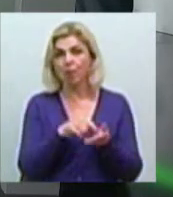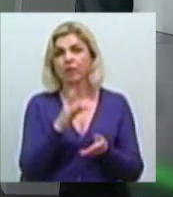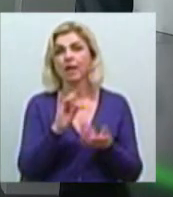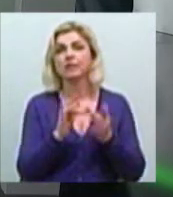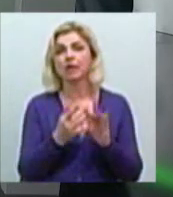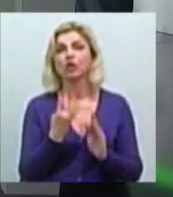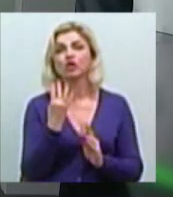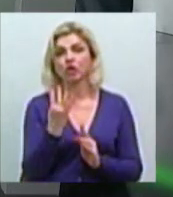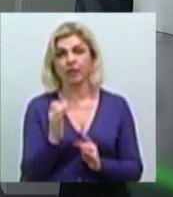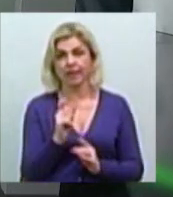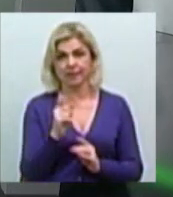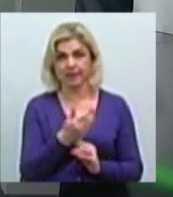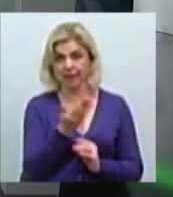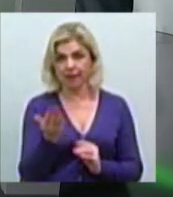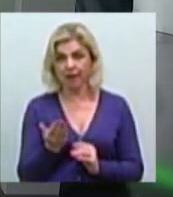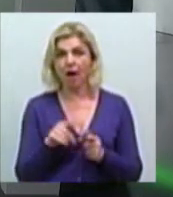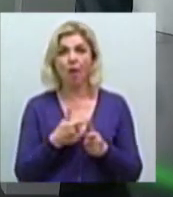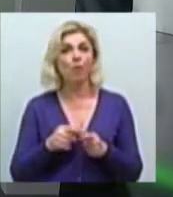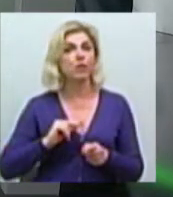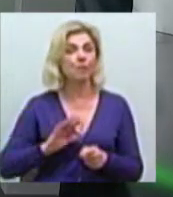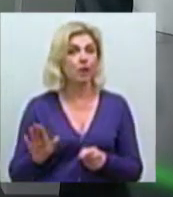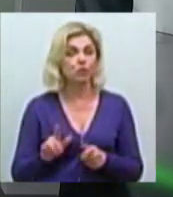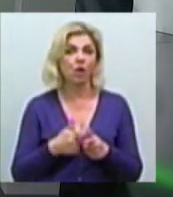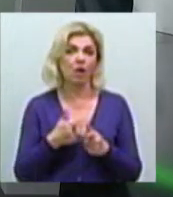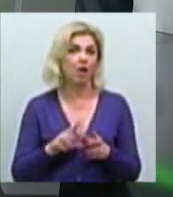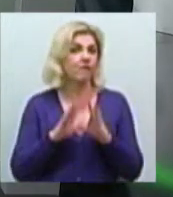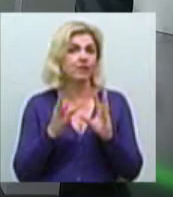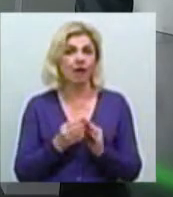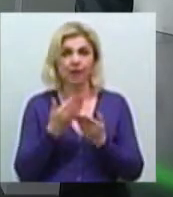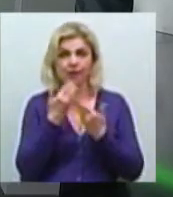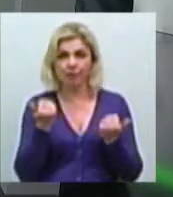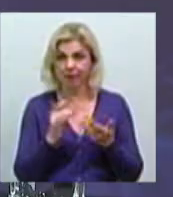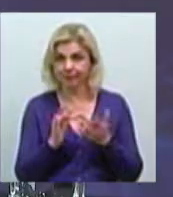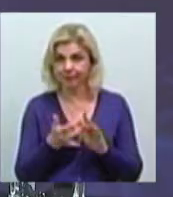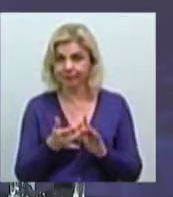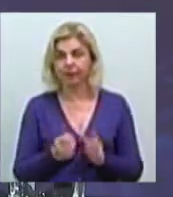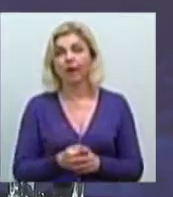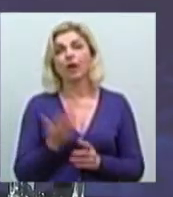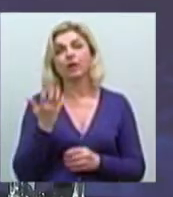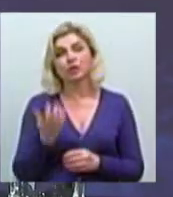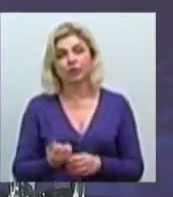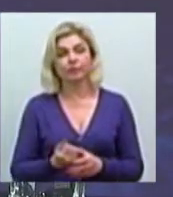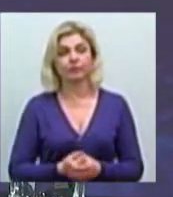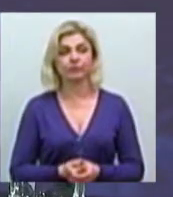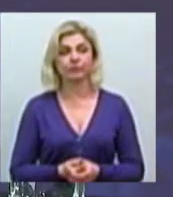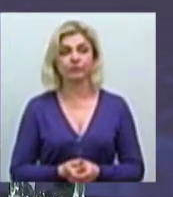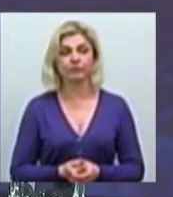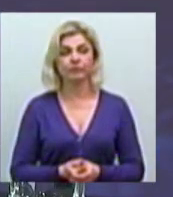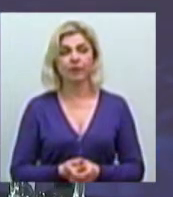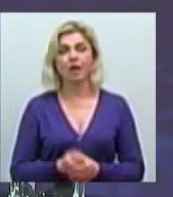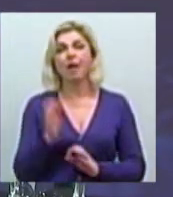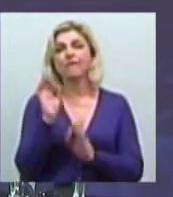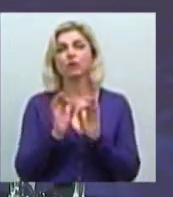сайти 4 з них. Тобто вони або не працювали, або їх взагалі нема. Ще певний